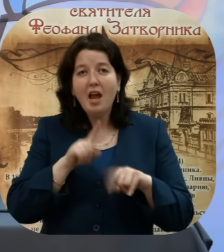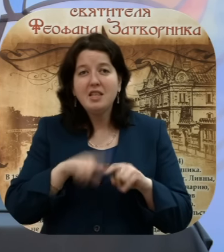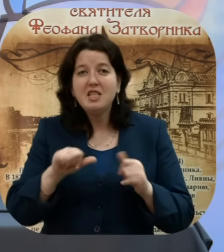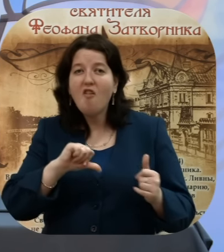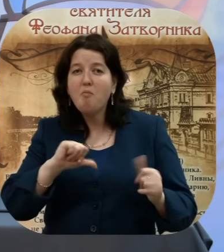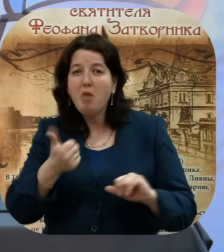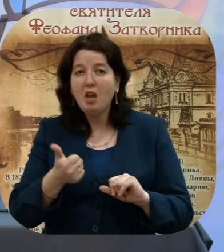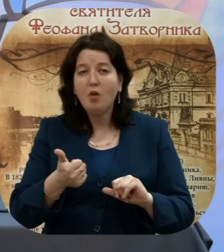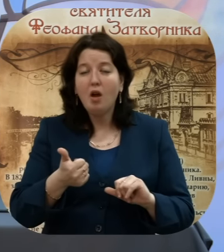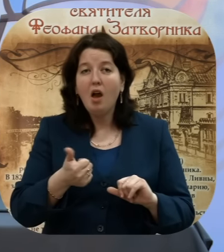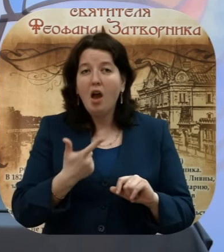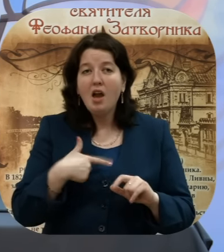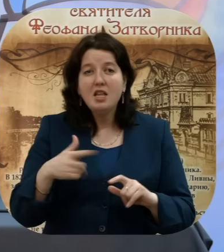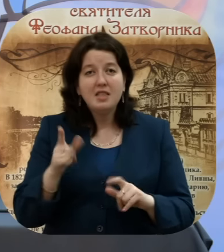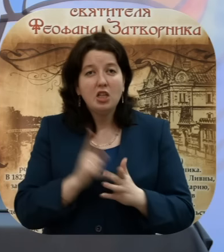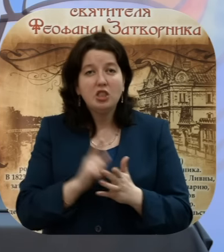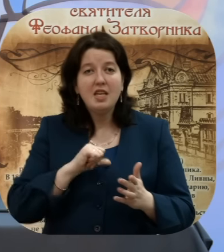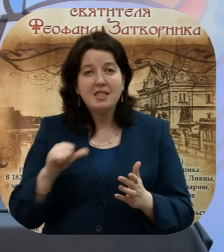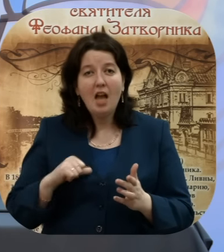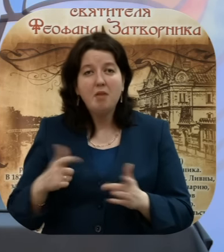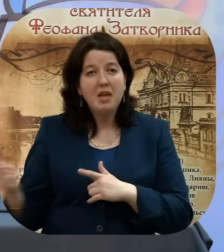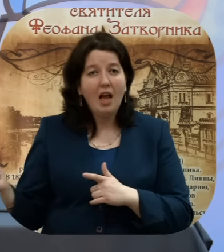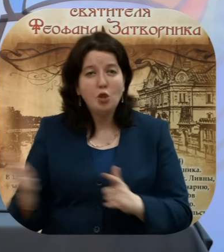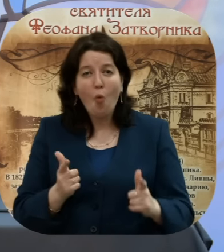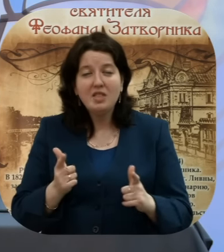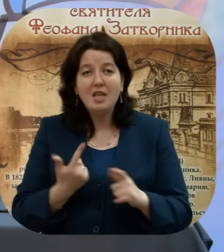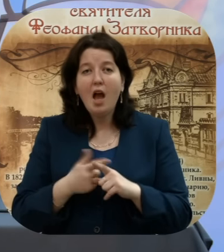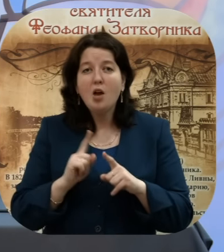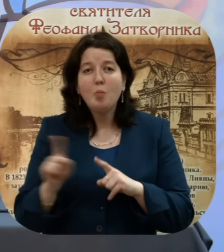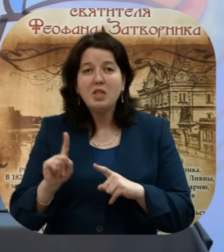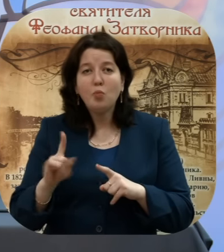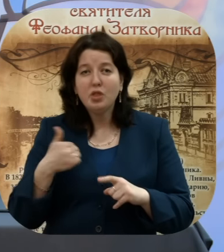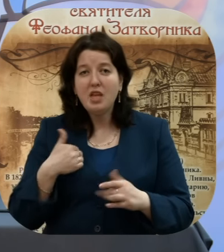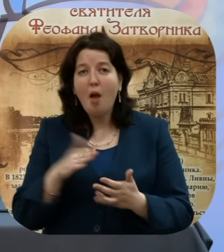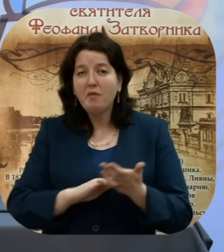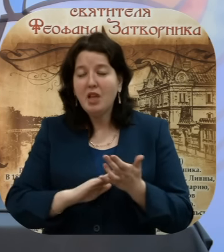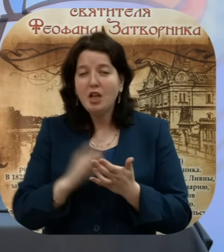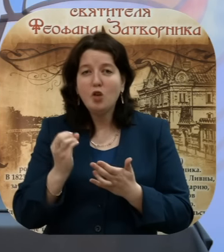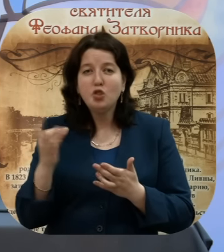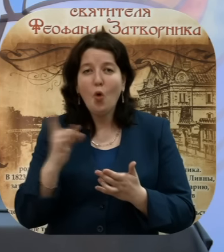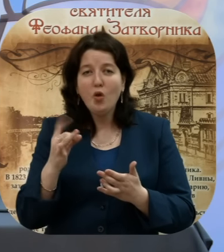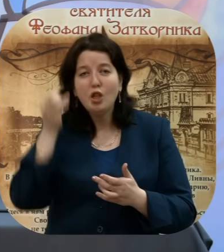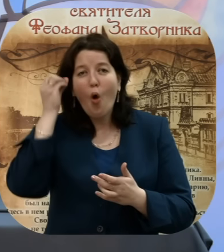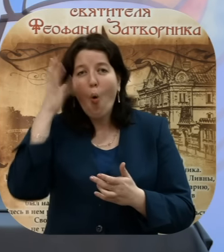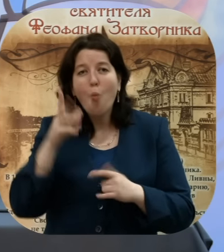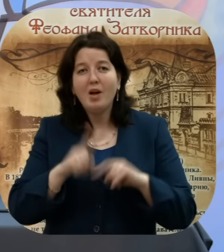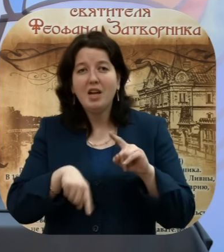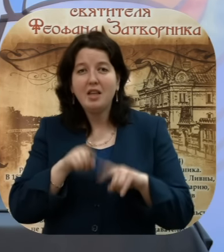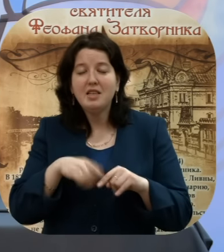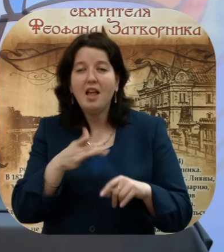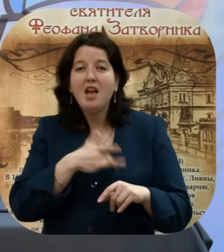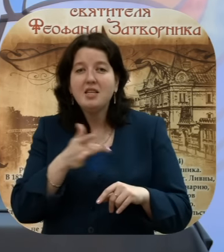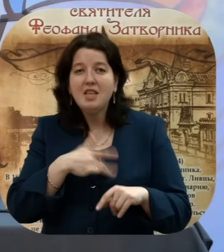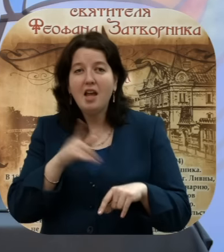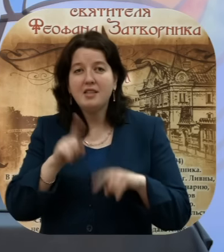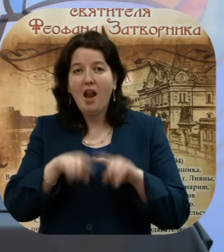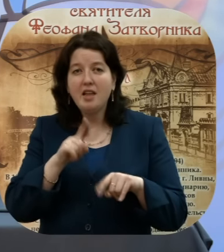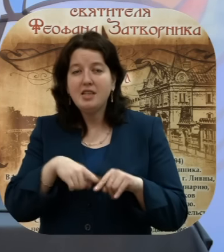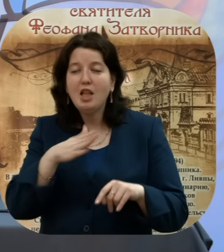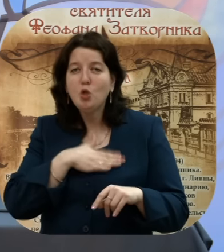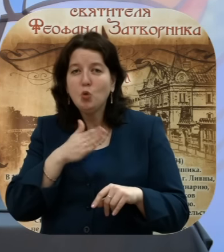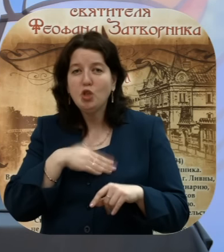первую очередь должны готовиться. Потому что, повторяю еще раз, ум родителей, сердце родителей,